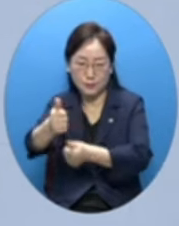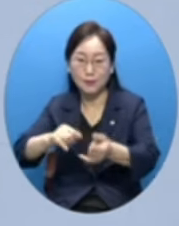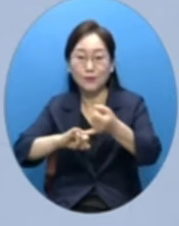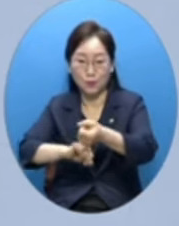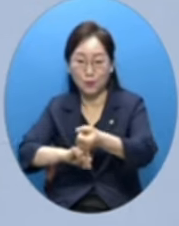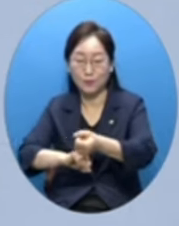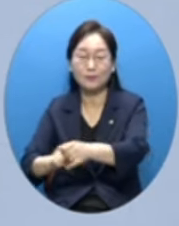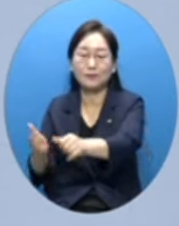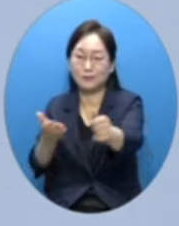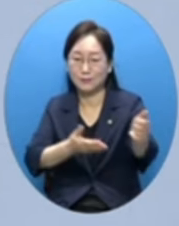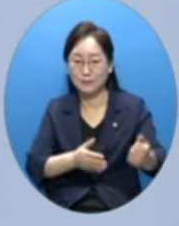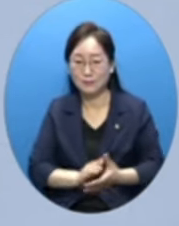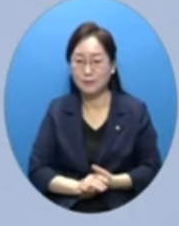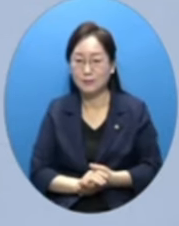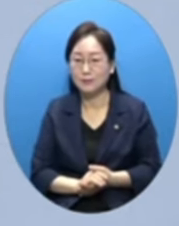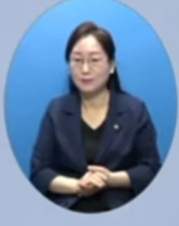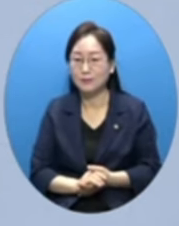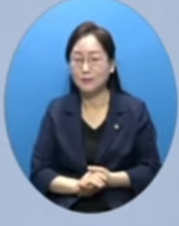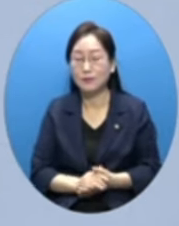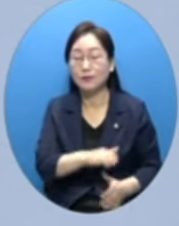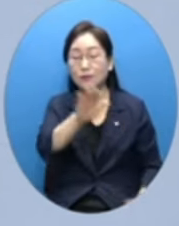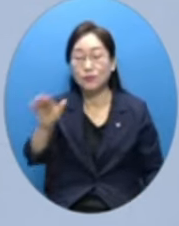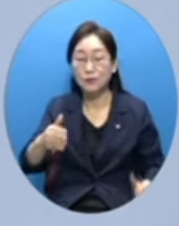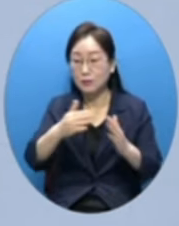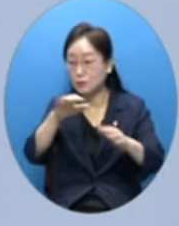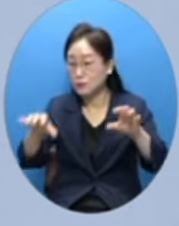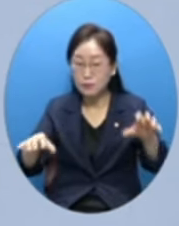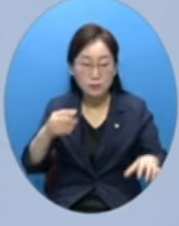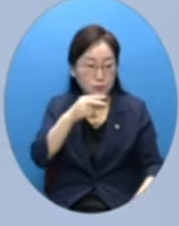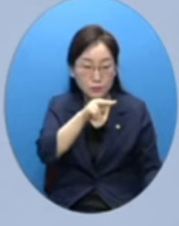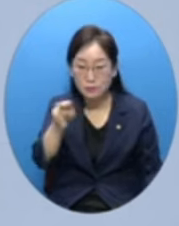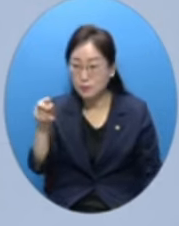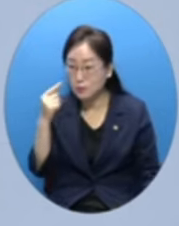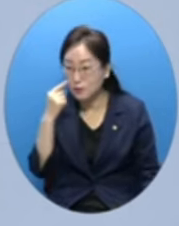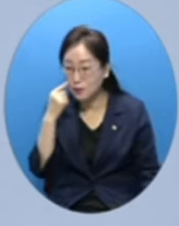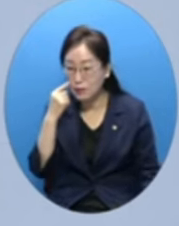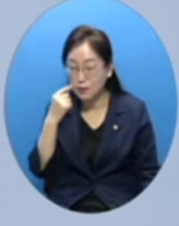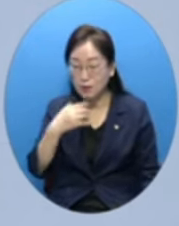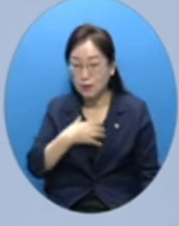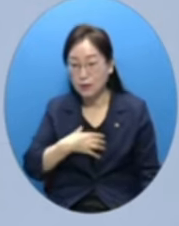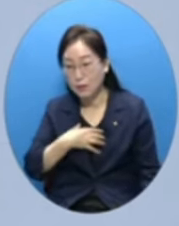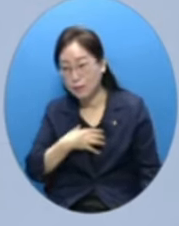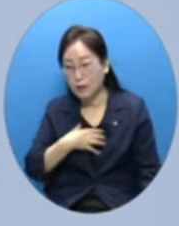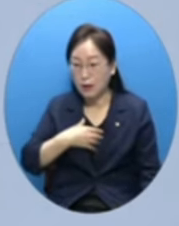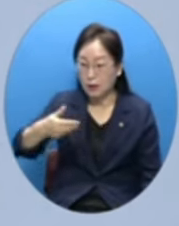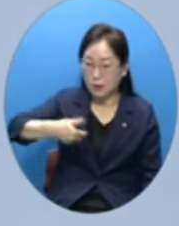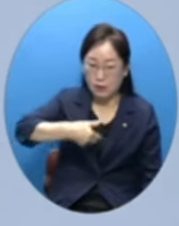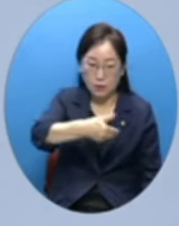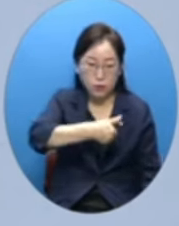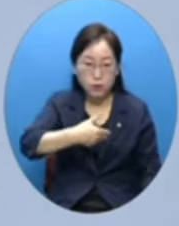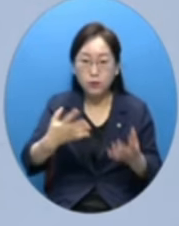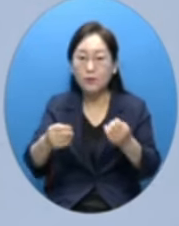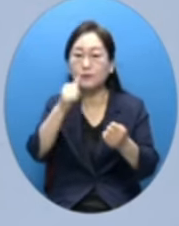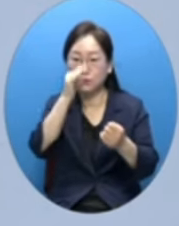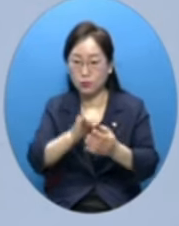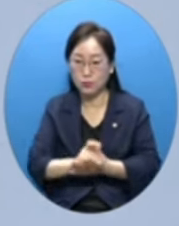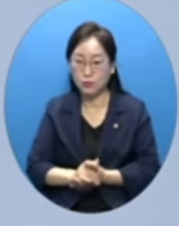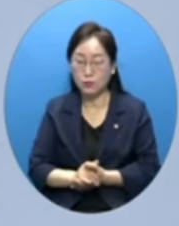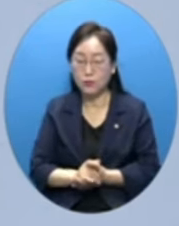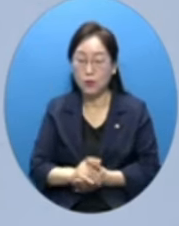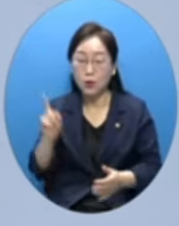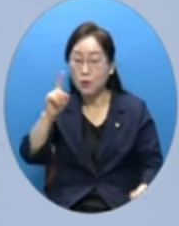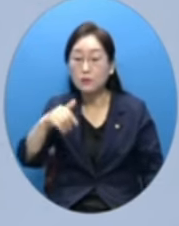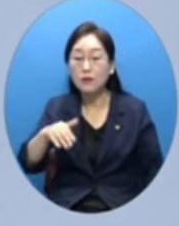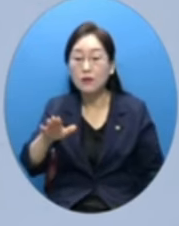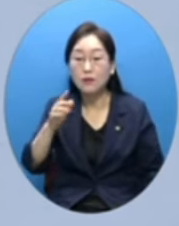모두가 되기를 바랍니다 아멘 우리가 우리 주변을 둘러보면 우리를 염력 하는 것이 너무나 많습니다 우리 어디를